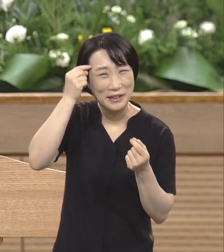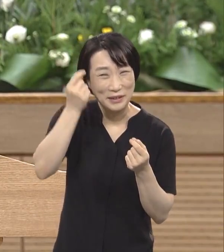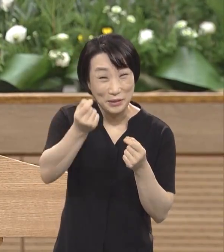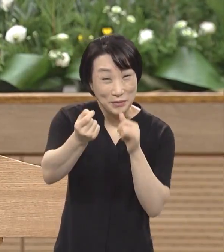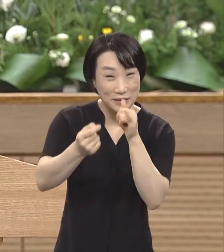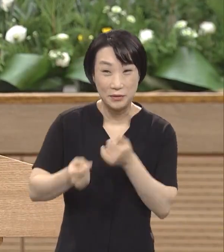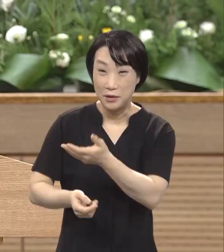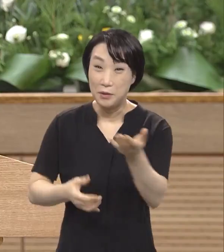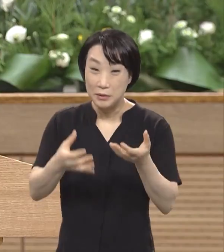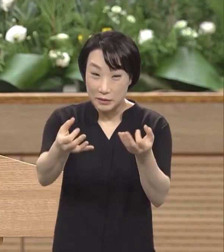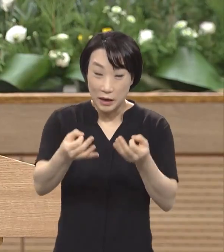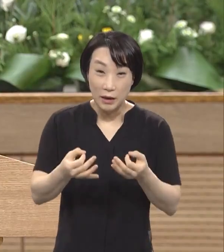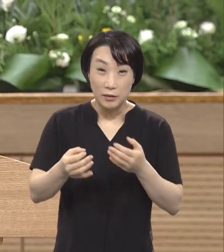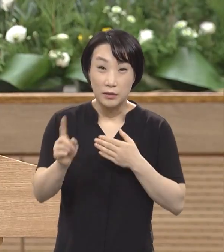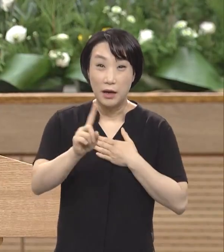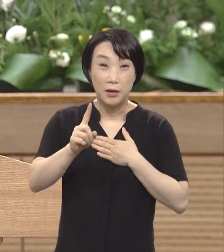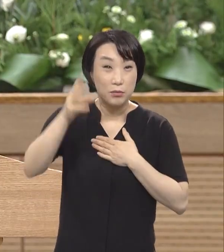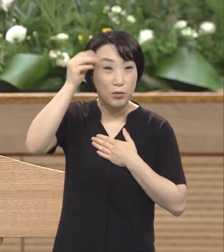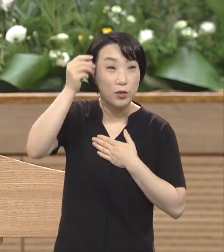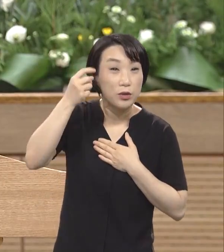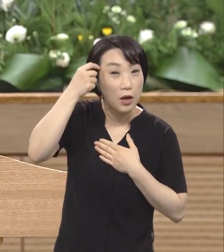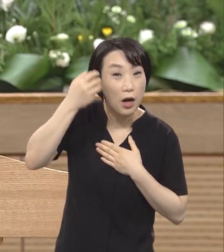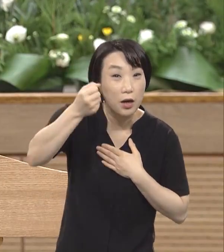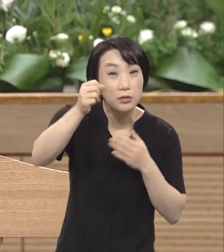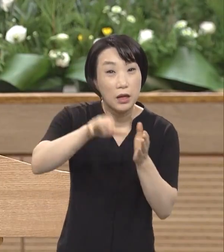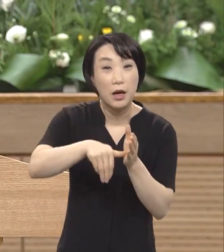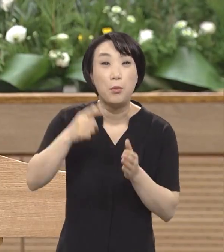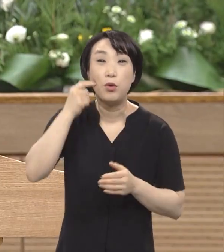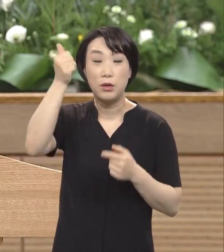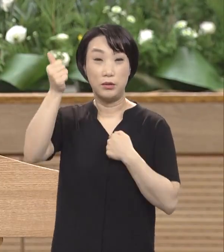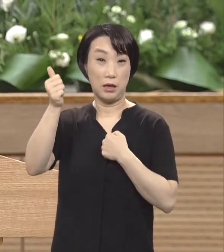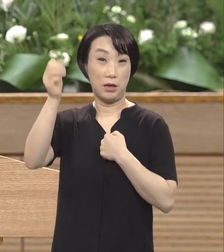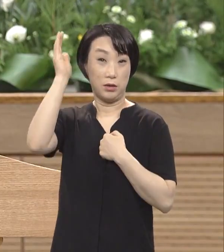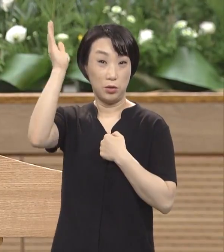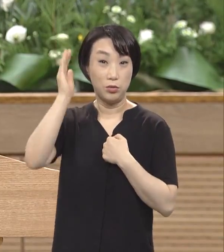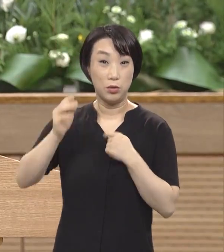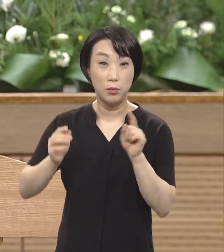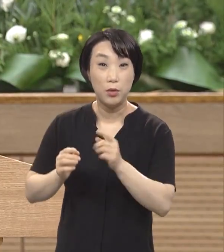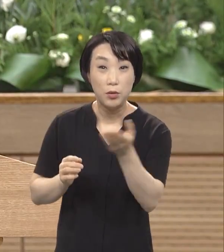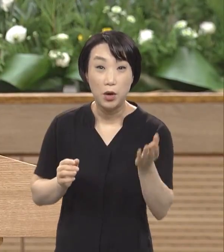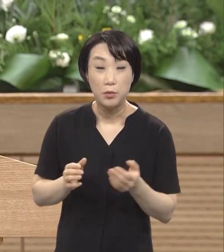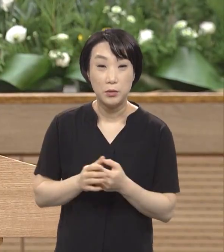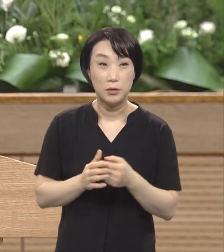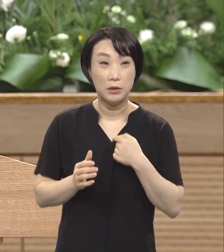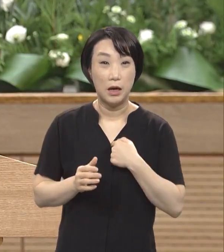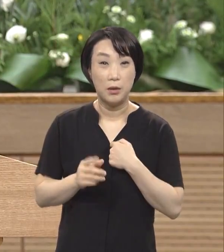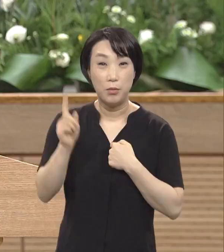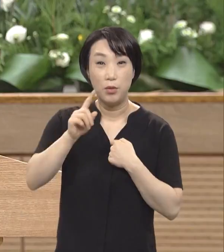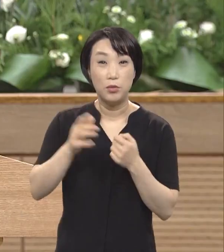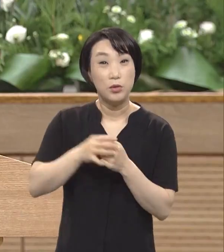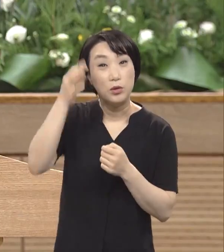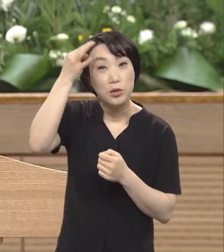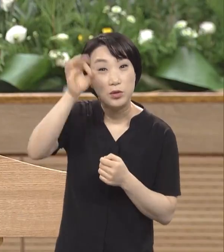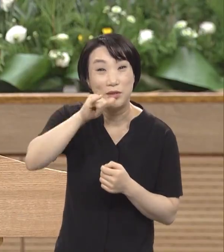여러분이 미루게 보이면 담임 목사인 나를 이렇게